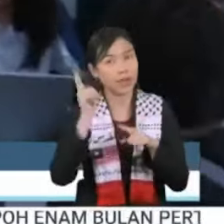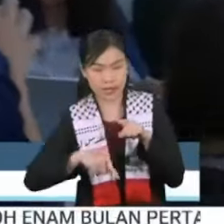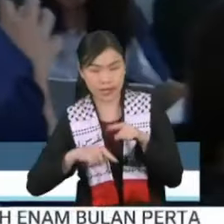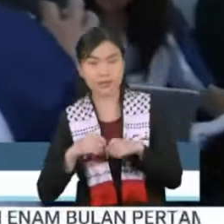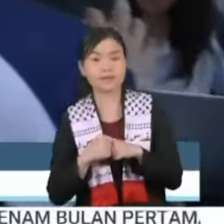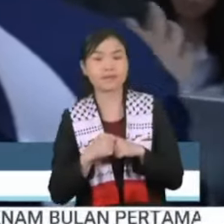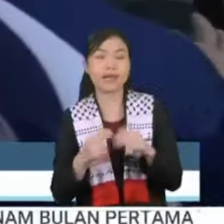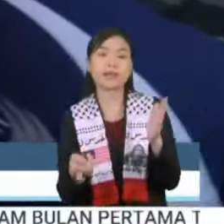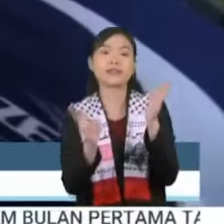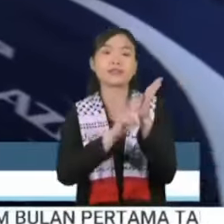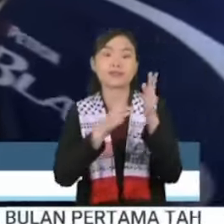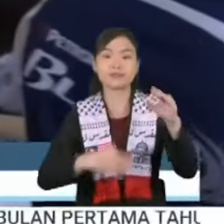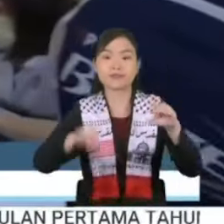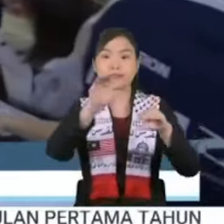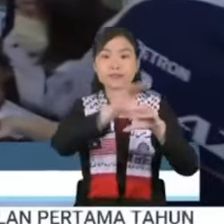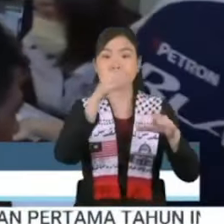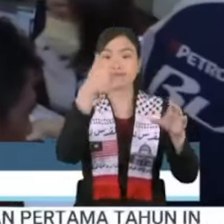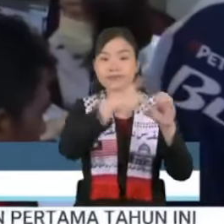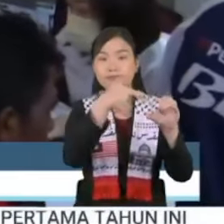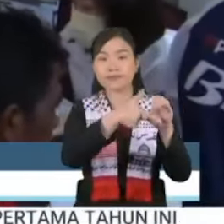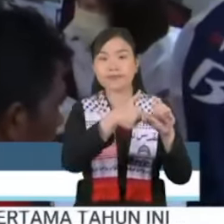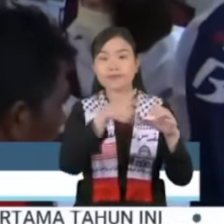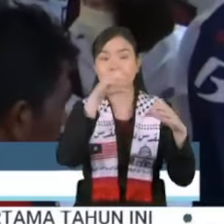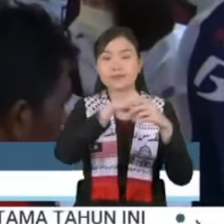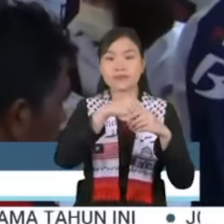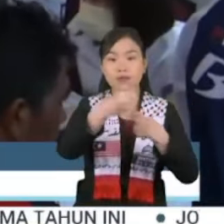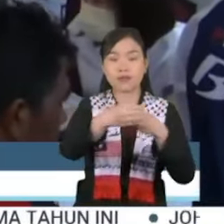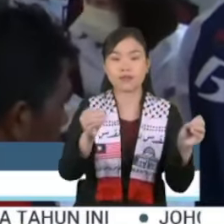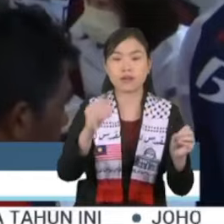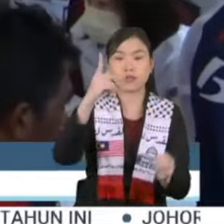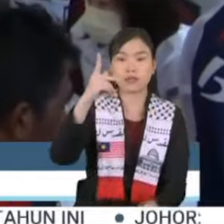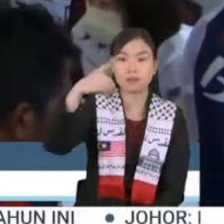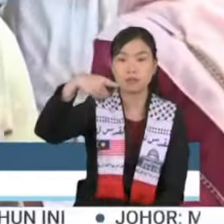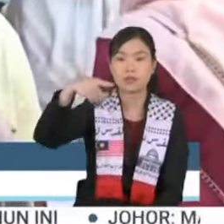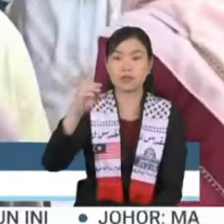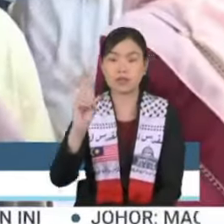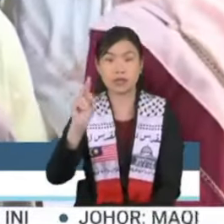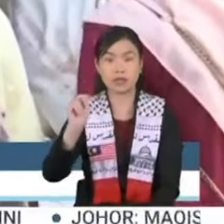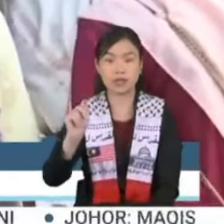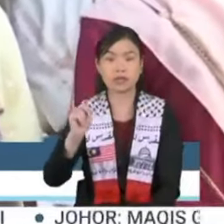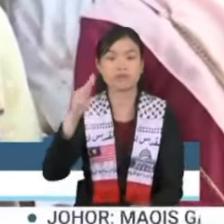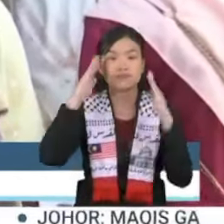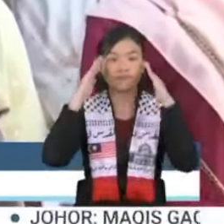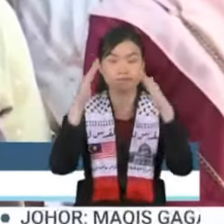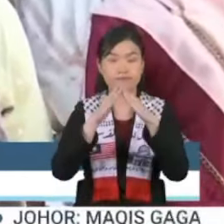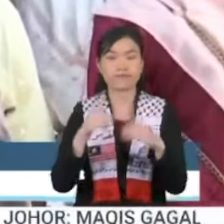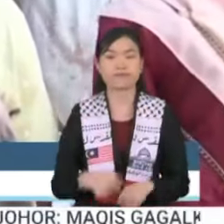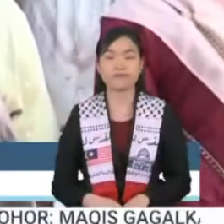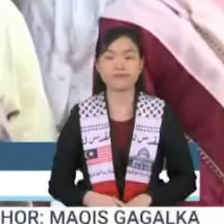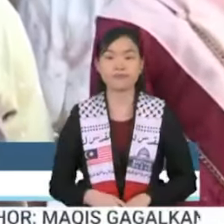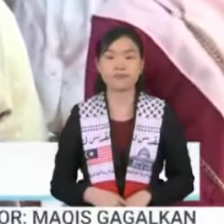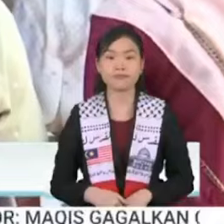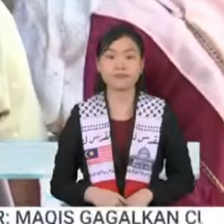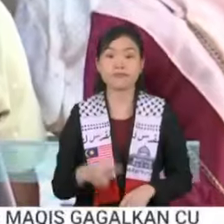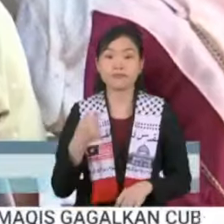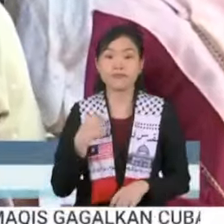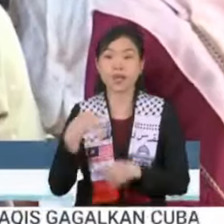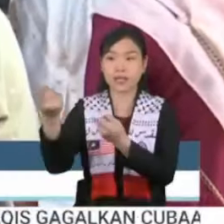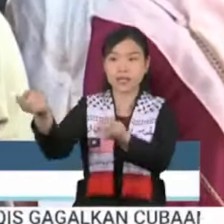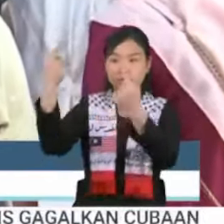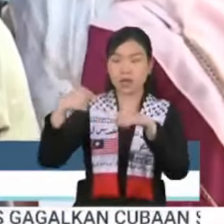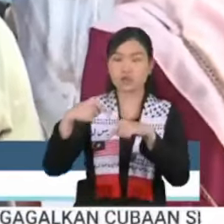pendaftaran subsidi melalui My Subsidi Diesel di Pejabat KPDN Negeri Pahang. Saya datang sini untuk buat fuel card lori